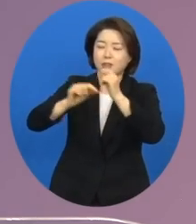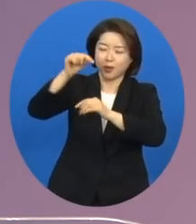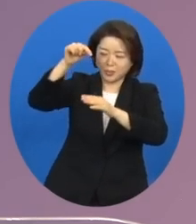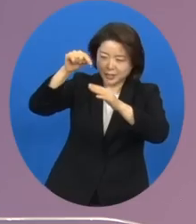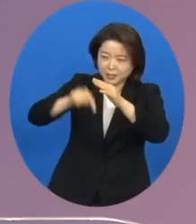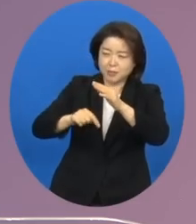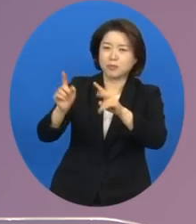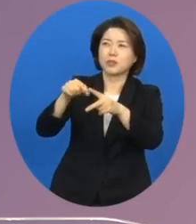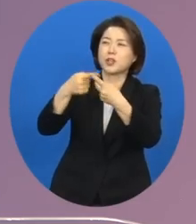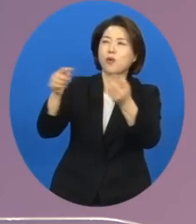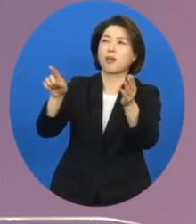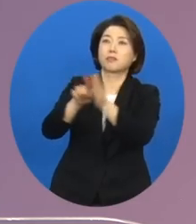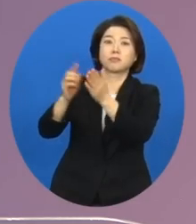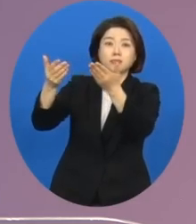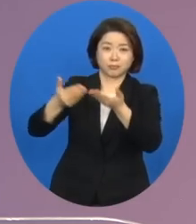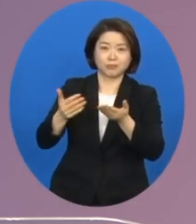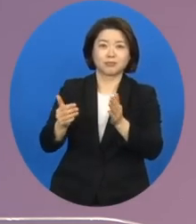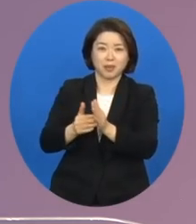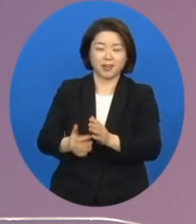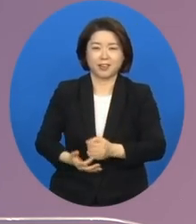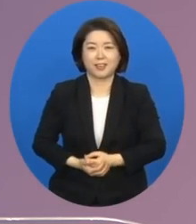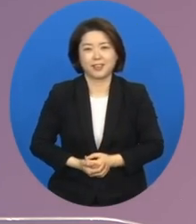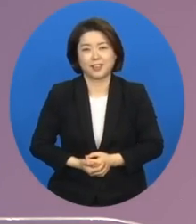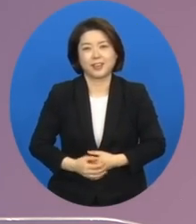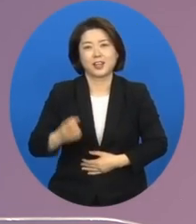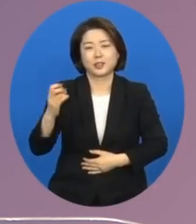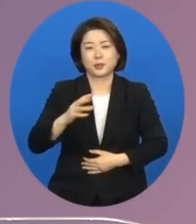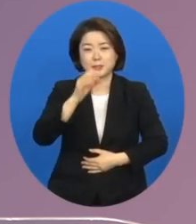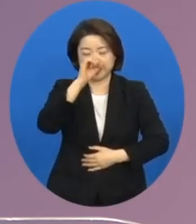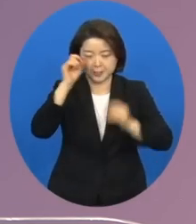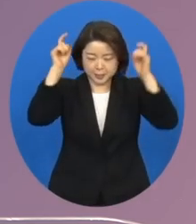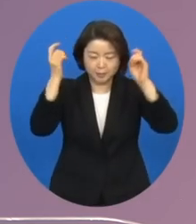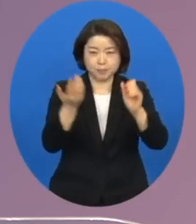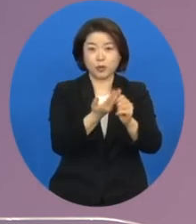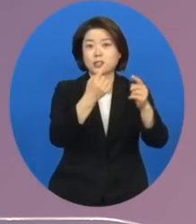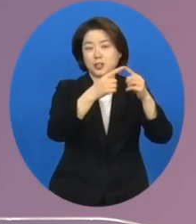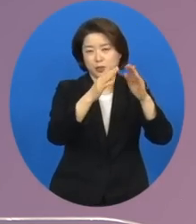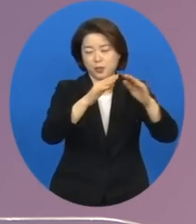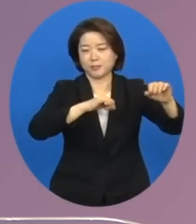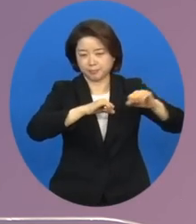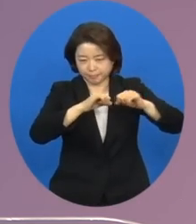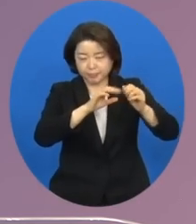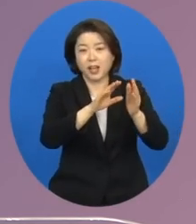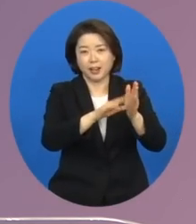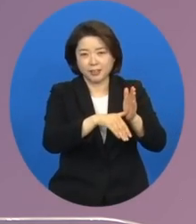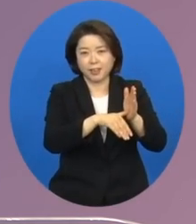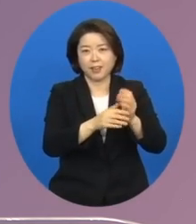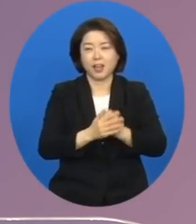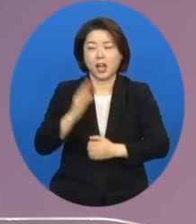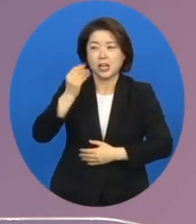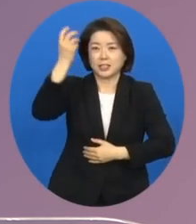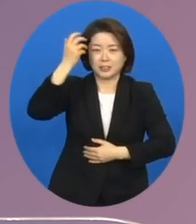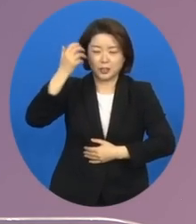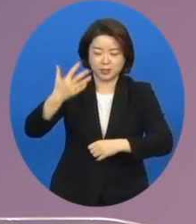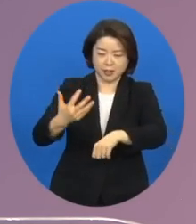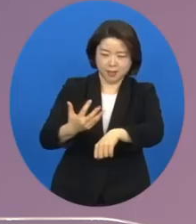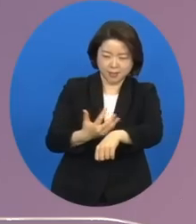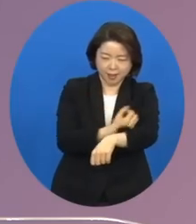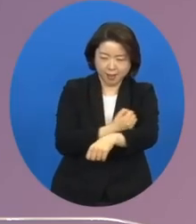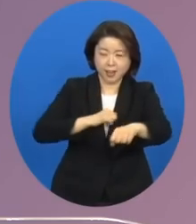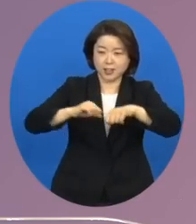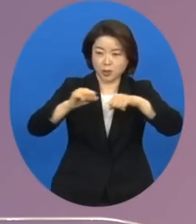깊은 이해와 믿음을 주셨습니다 그러면서 선한 목자교회 사역을 하면서 성령의 이런 강한 역사도